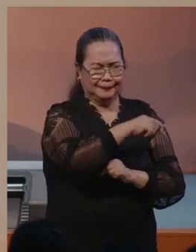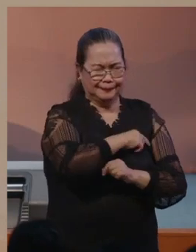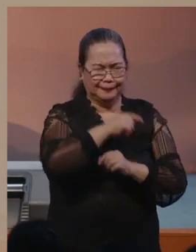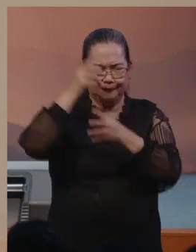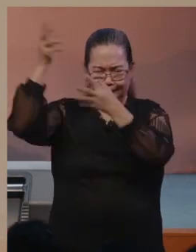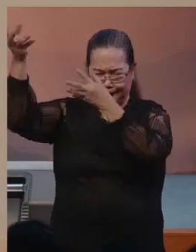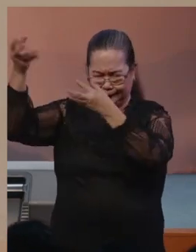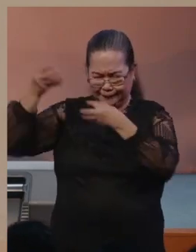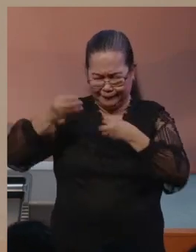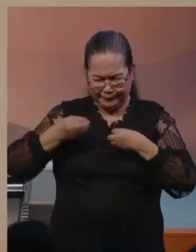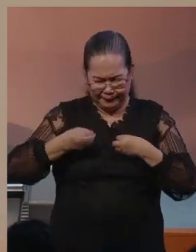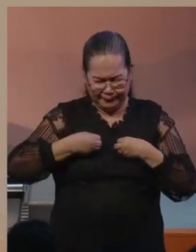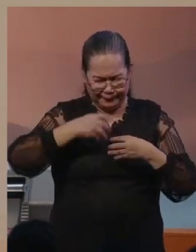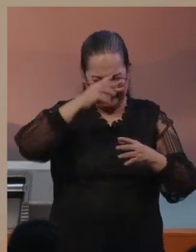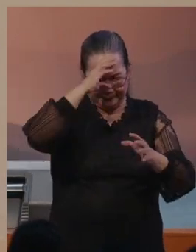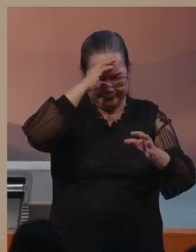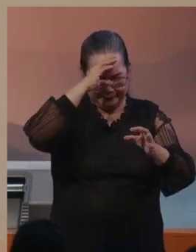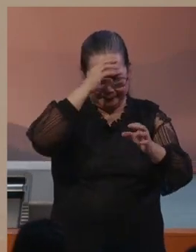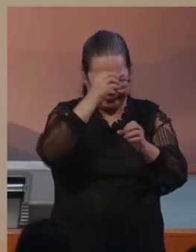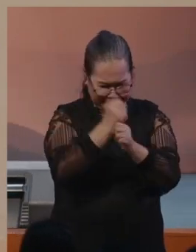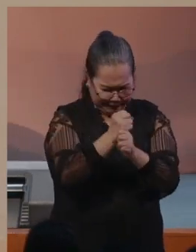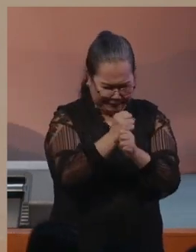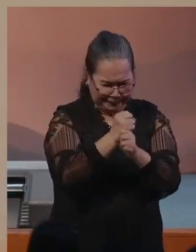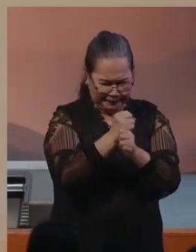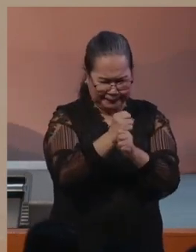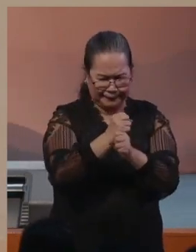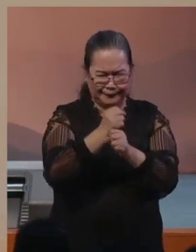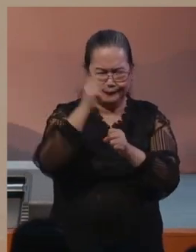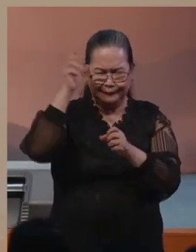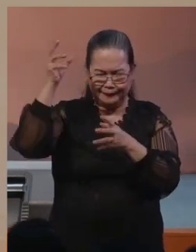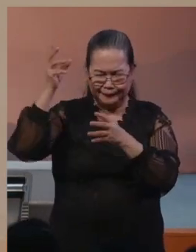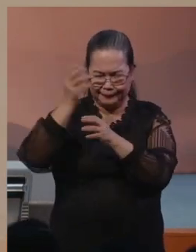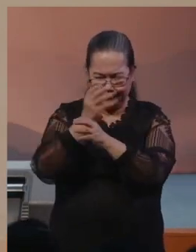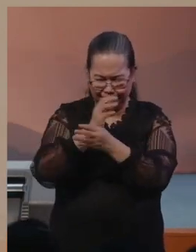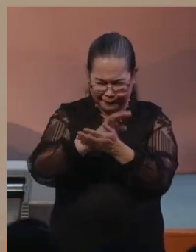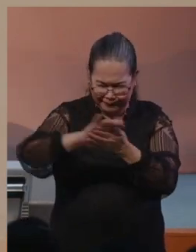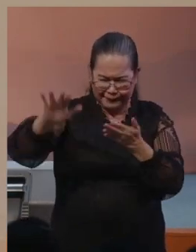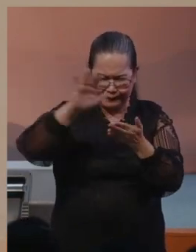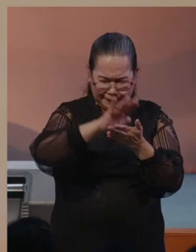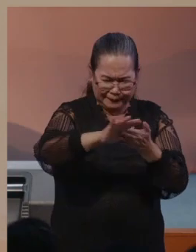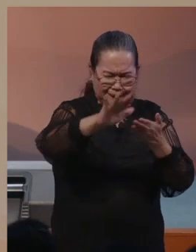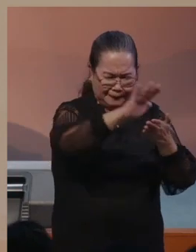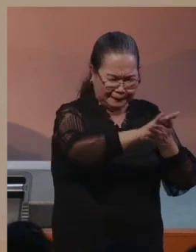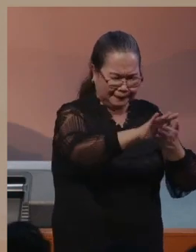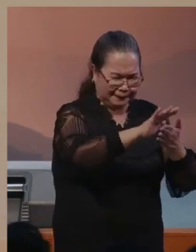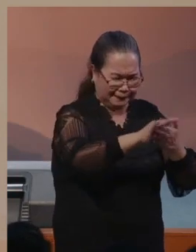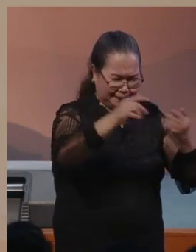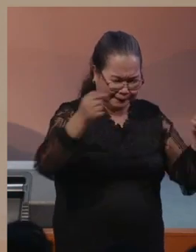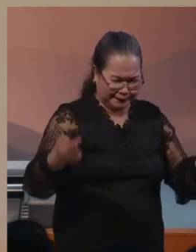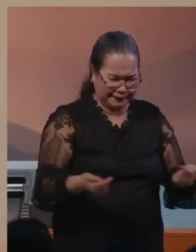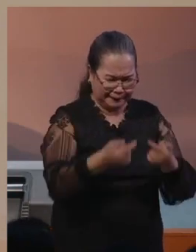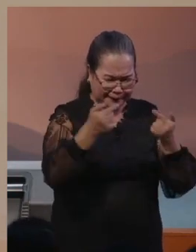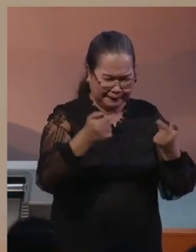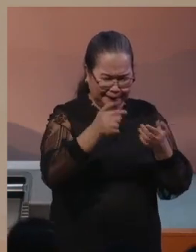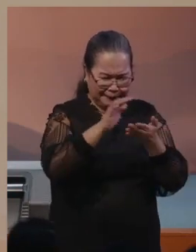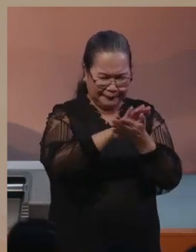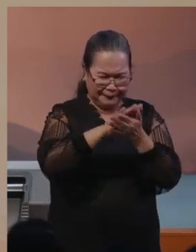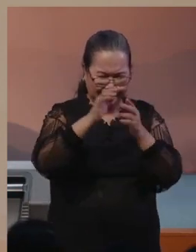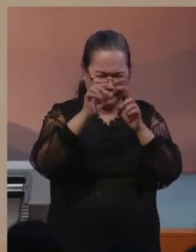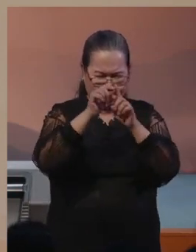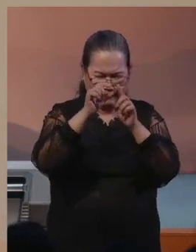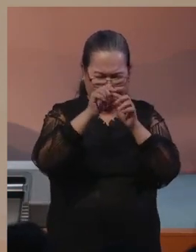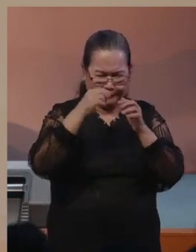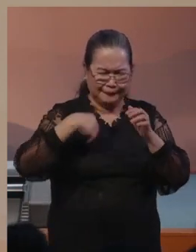ng pananampalataya. Kami ay binuksan nyo ang aming mga kaisipan sa inyong salita. At kami